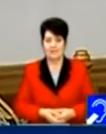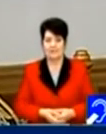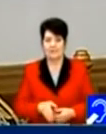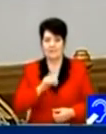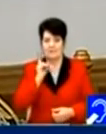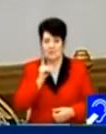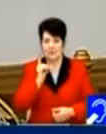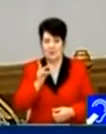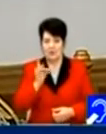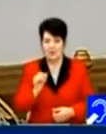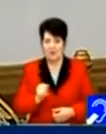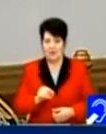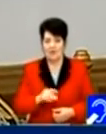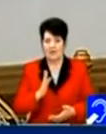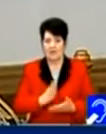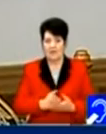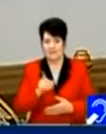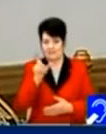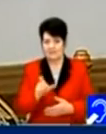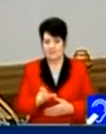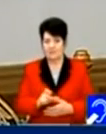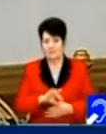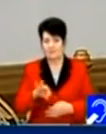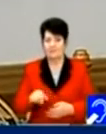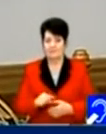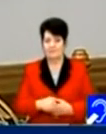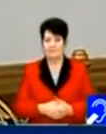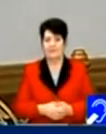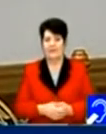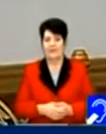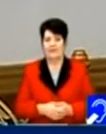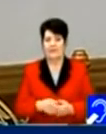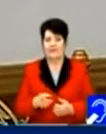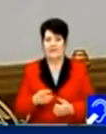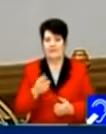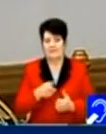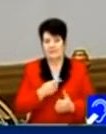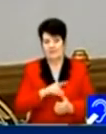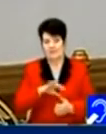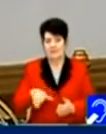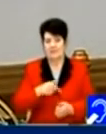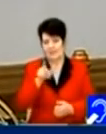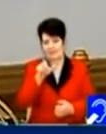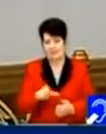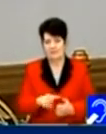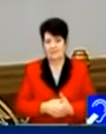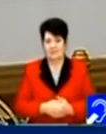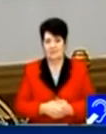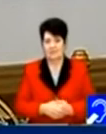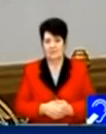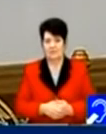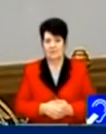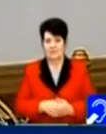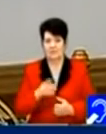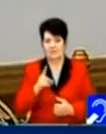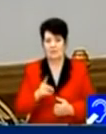minora este obiect al unei infracțiuni, și anume a răpirii de persoane și ulterior